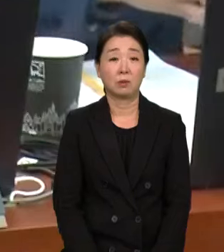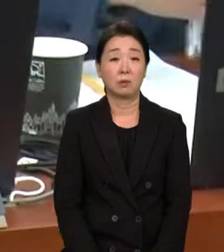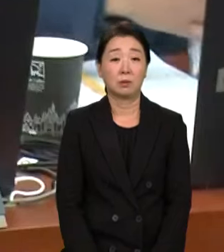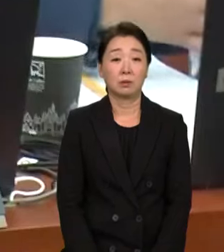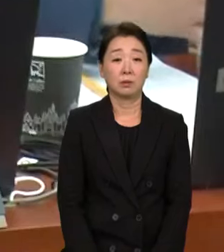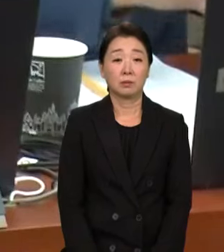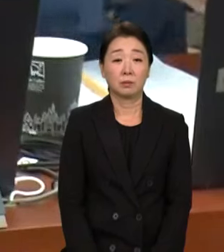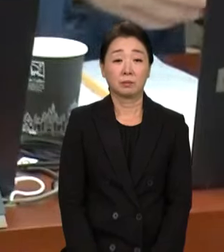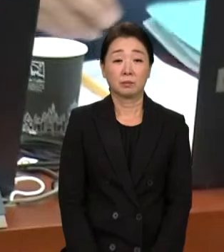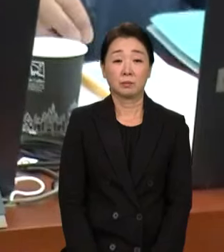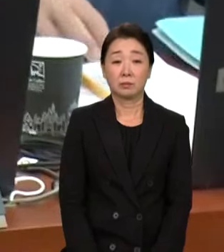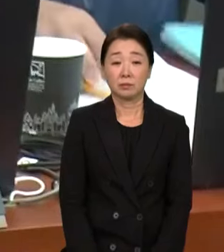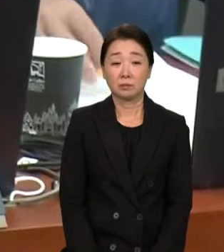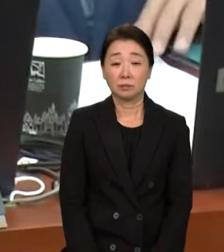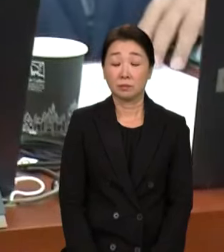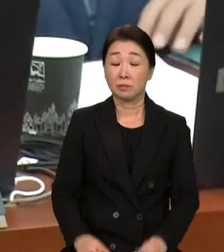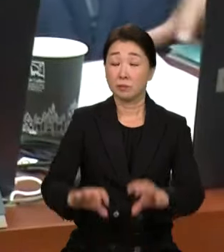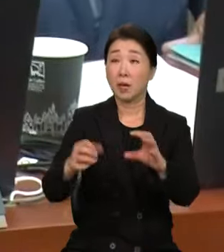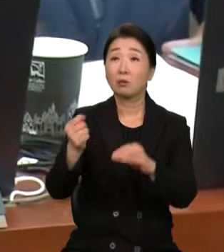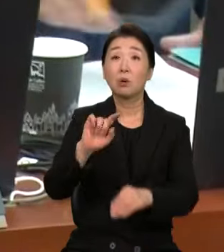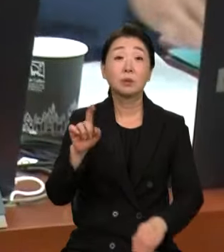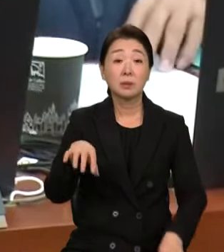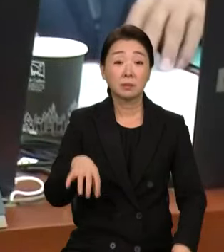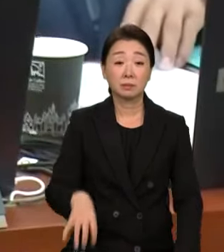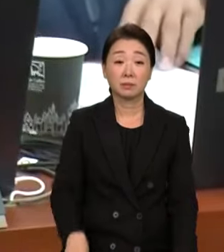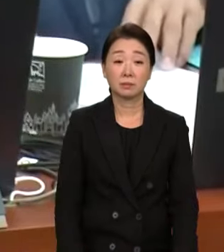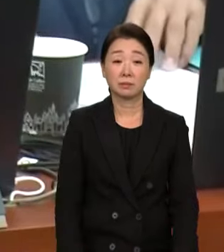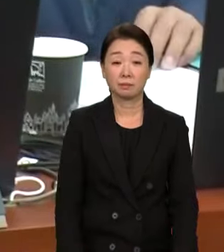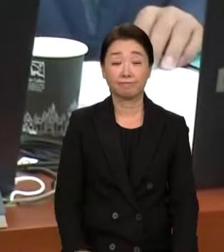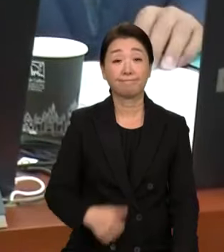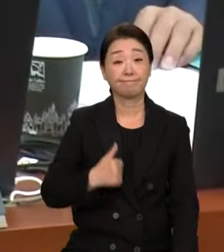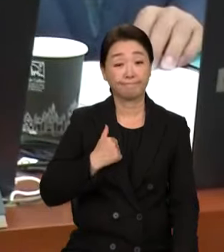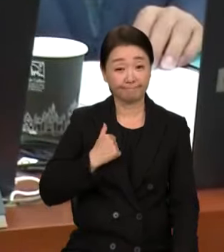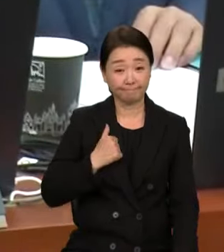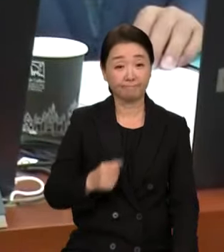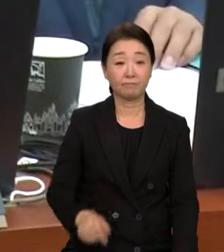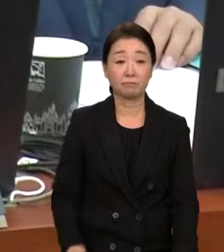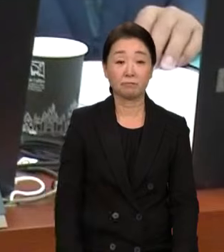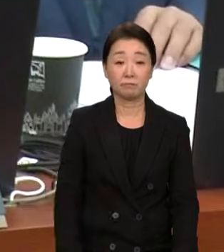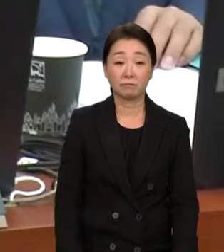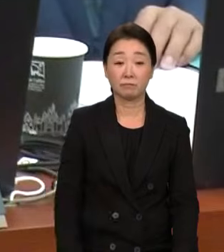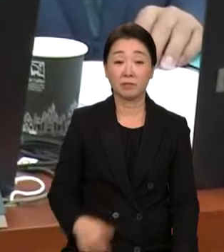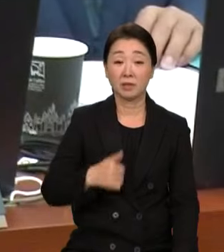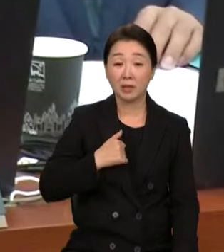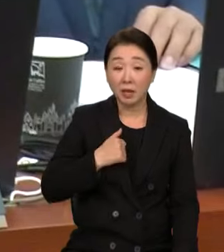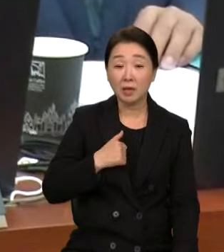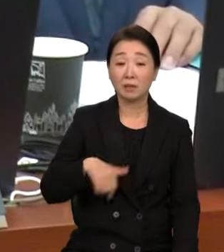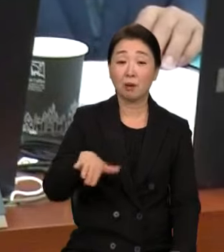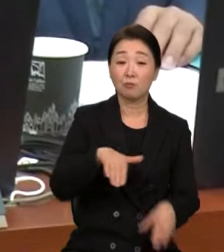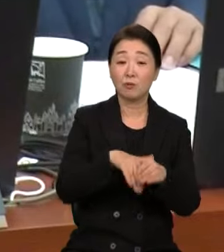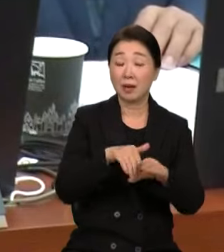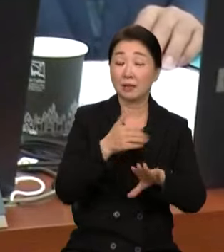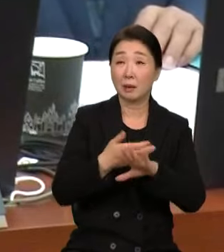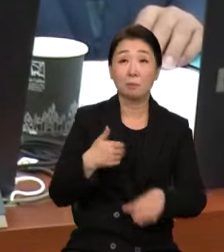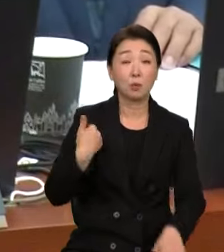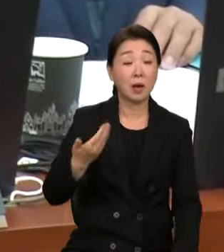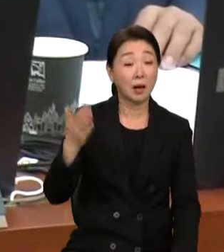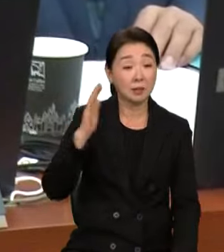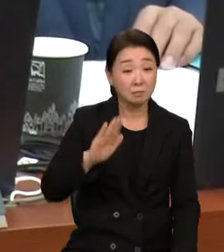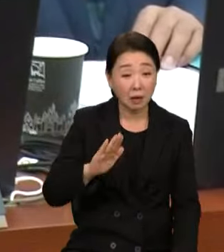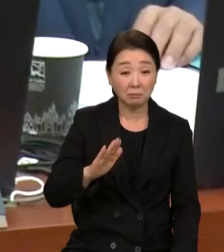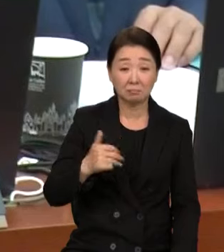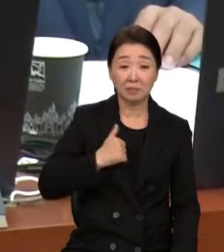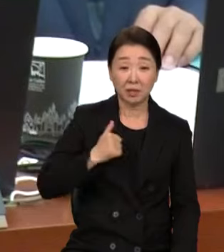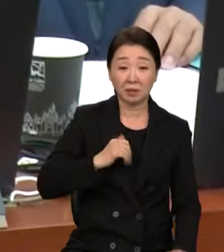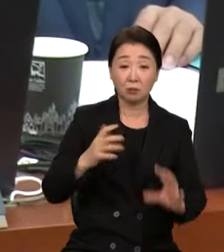들어보시죠 어느 나라 국적에 캐나다와 저희가 문화가 얼마나 다른지 모르지만 아마 캐나다 국회